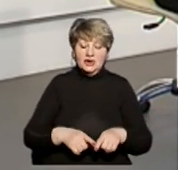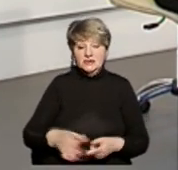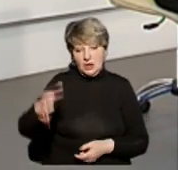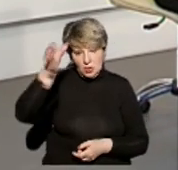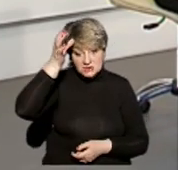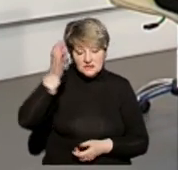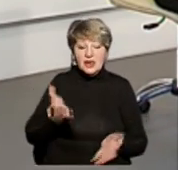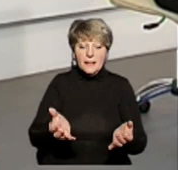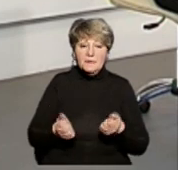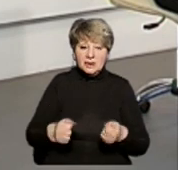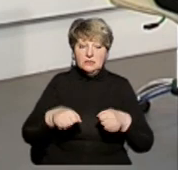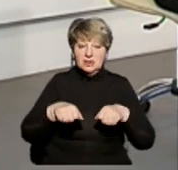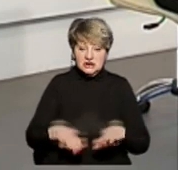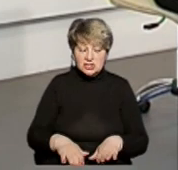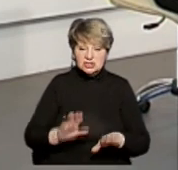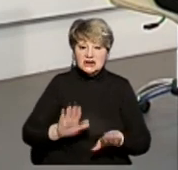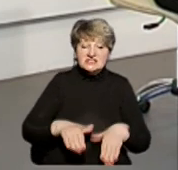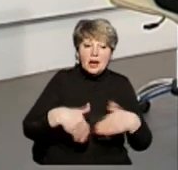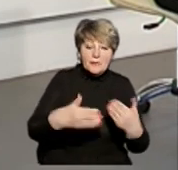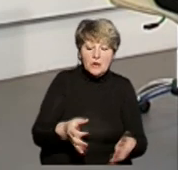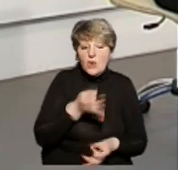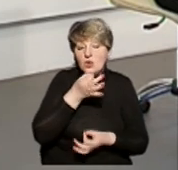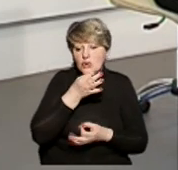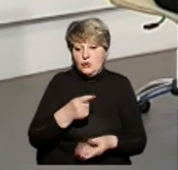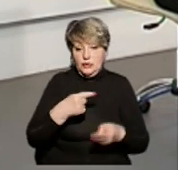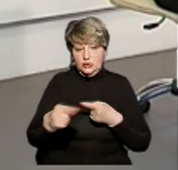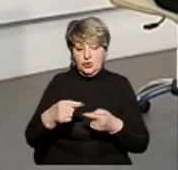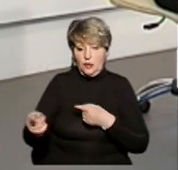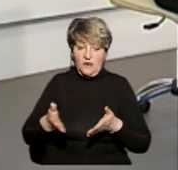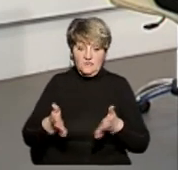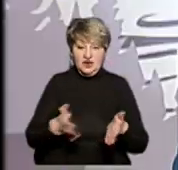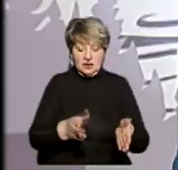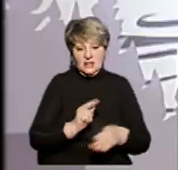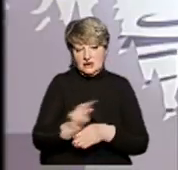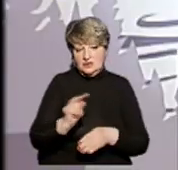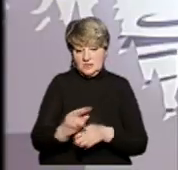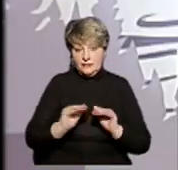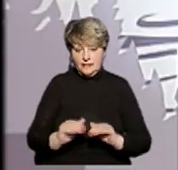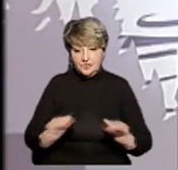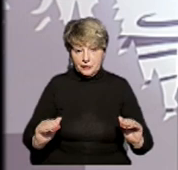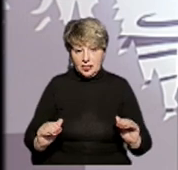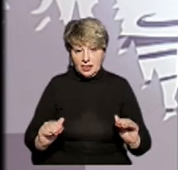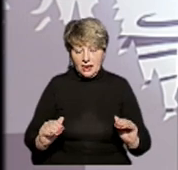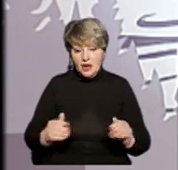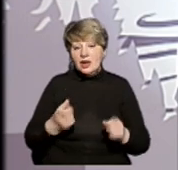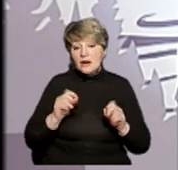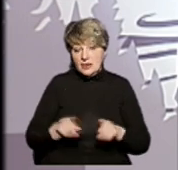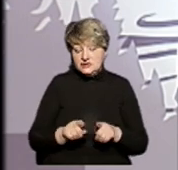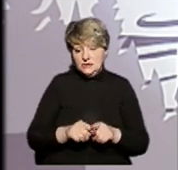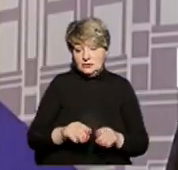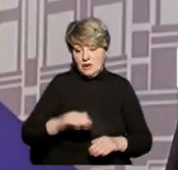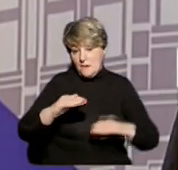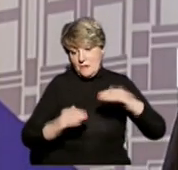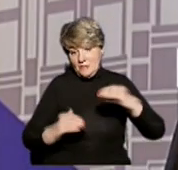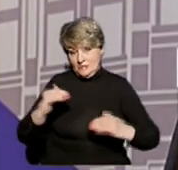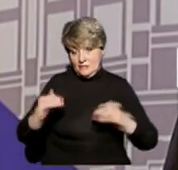прийме рішення і запропонує батькам будь-який інший зручний для них варіант навчання дітей. Угу. Тобто система така гнучка. Все абсолютно в інтересах